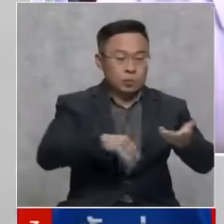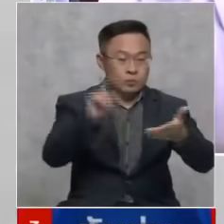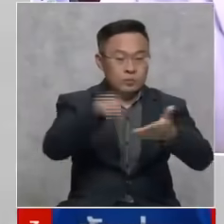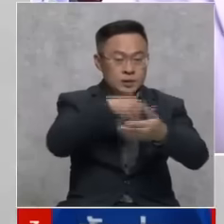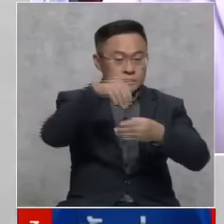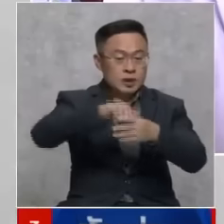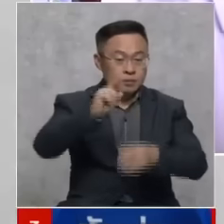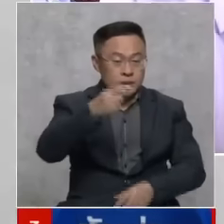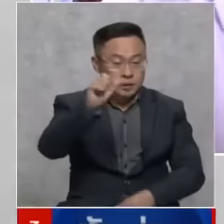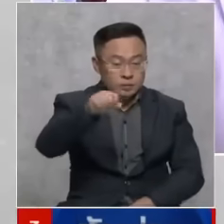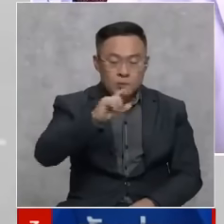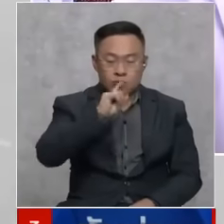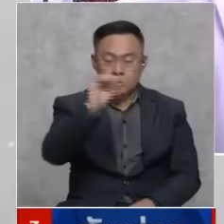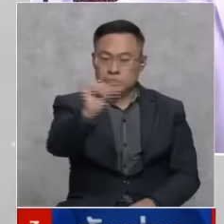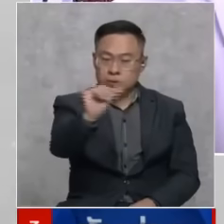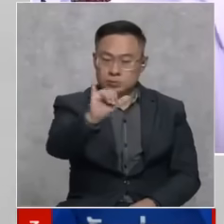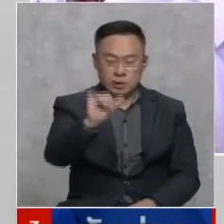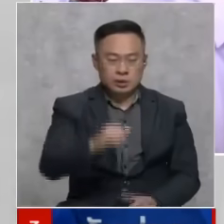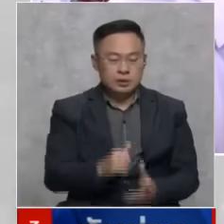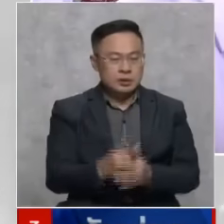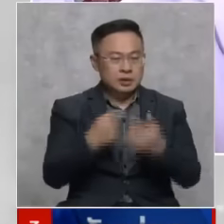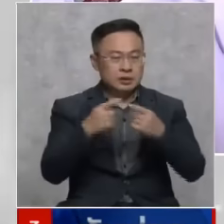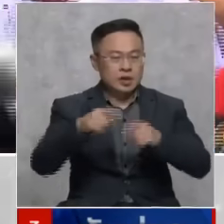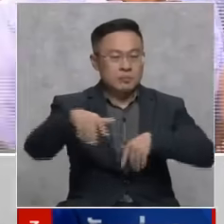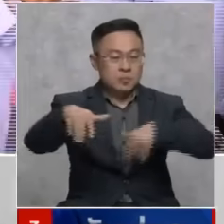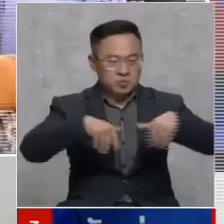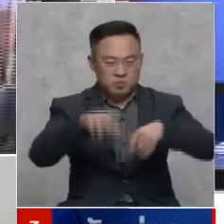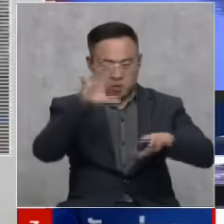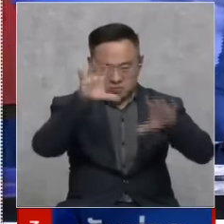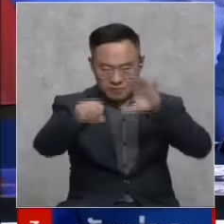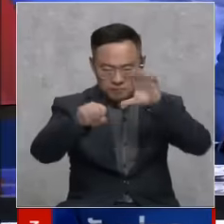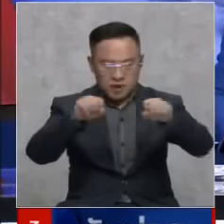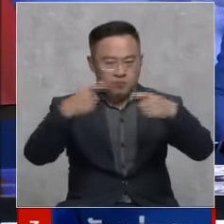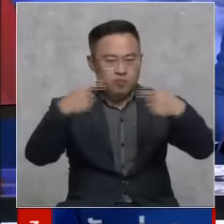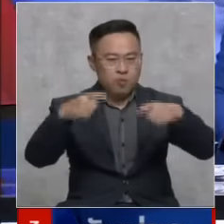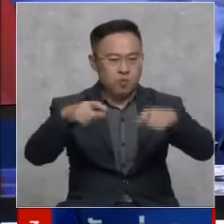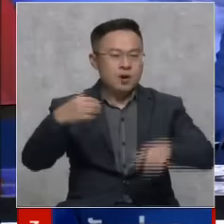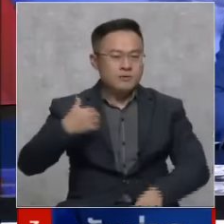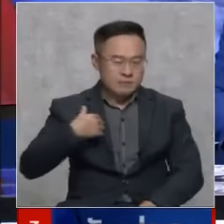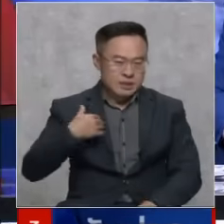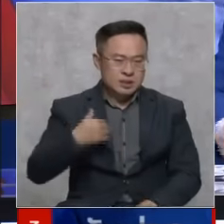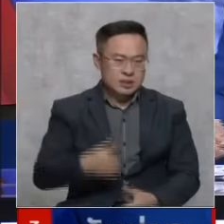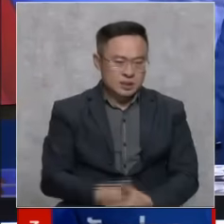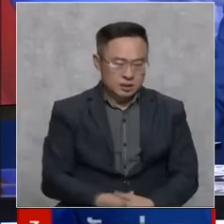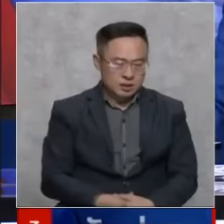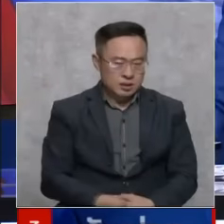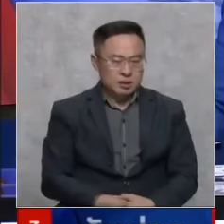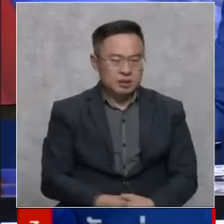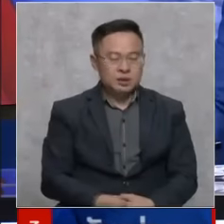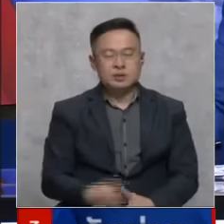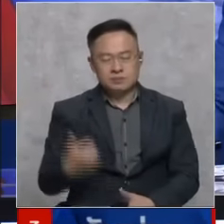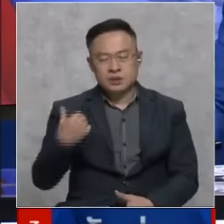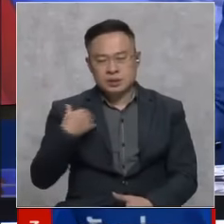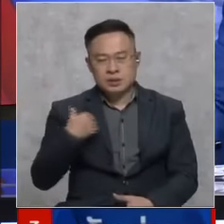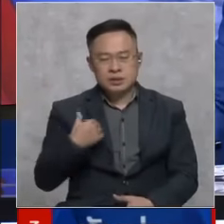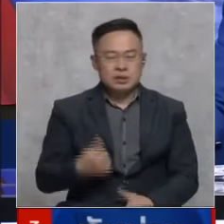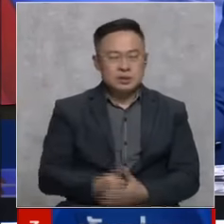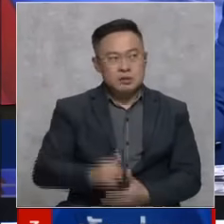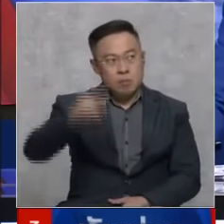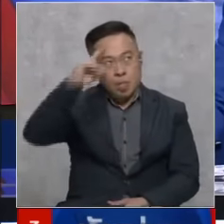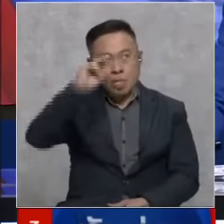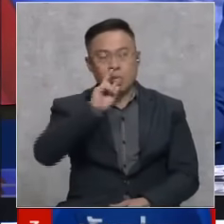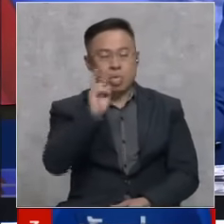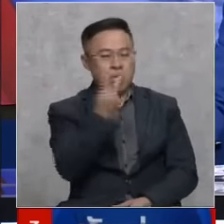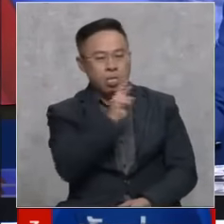ชมแต่ทั้งนี้ทั้งนั้นเนี่ยมันก็เป็นกระแสวิพากษ์วิจารณ์เพราะคุณหมอเนี่ยไปพูดเมื่อวานในเวทีเสวนาบอกไม่เคยพูดนะว่าแก้รัฐธรรมนูญเสร็จจะยุบสภ